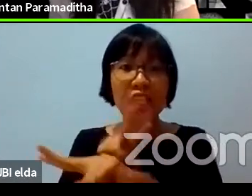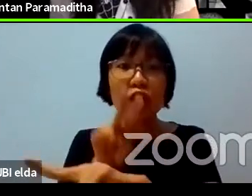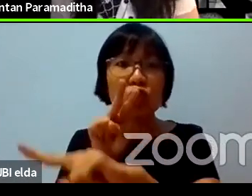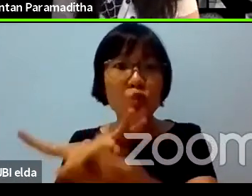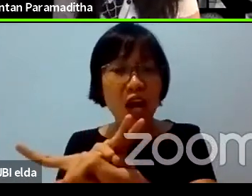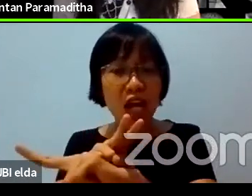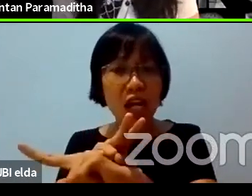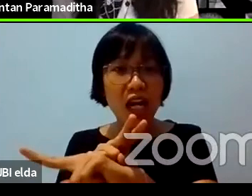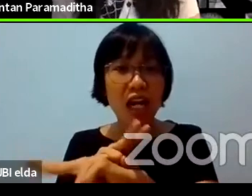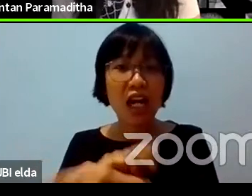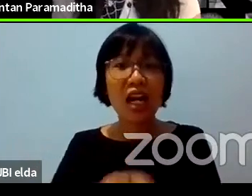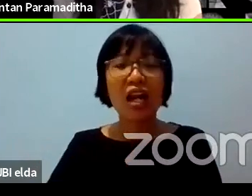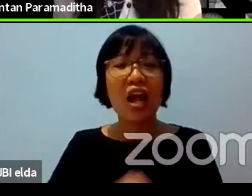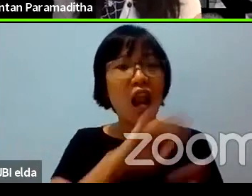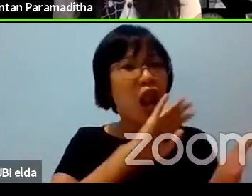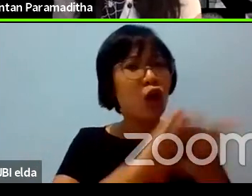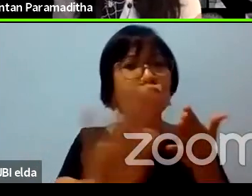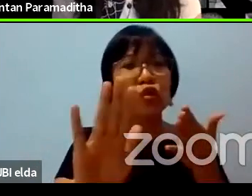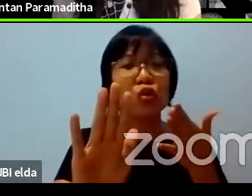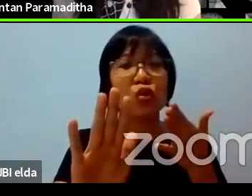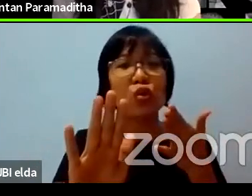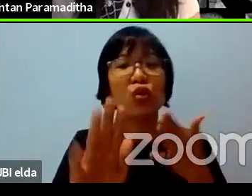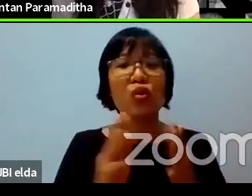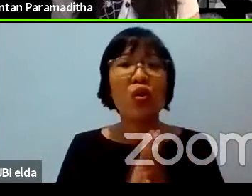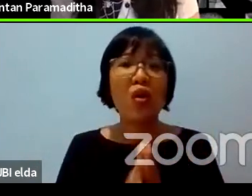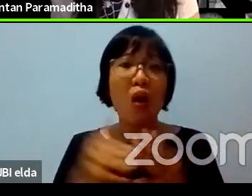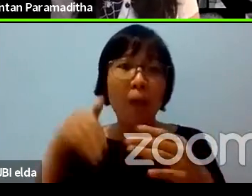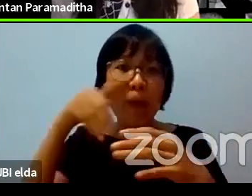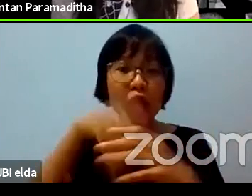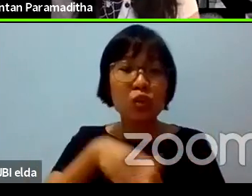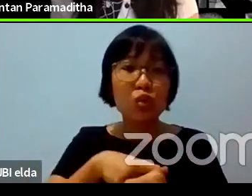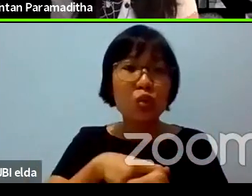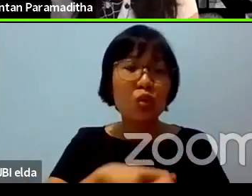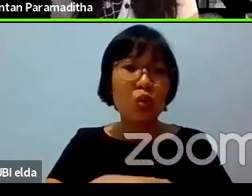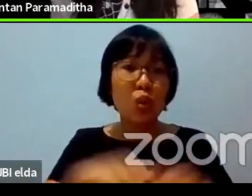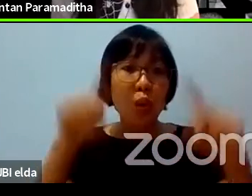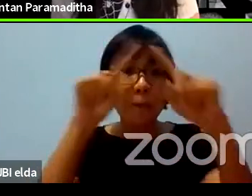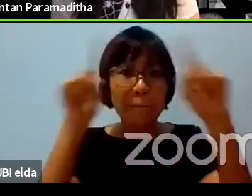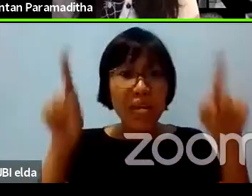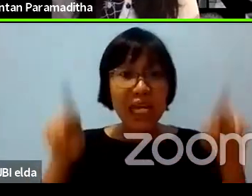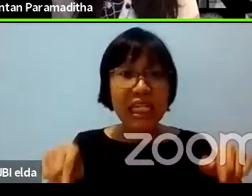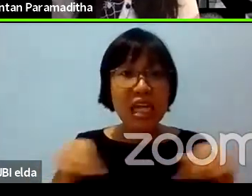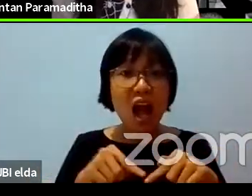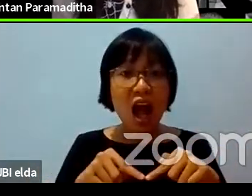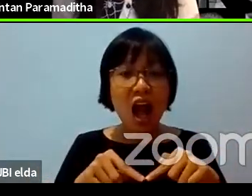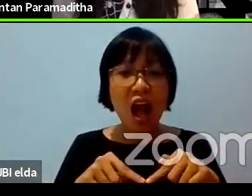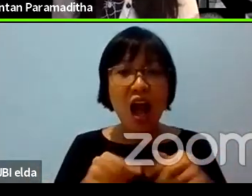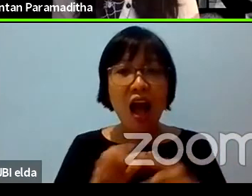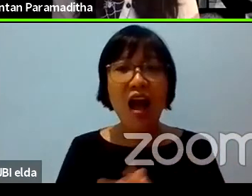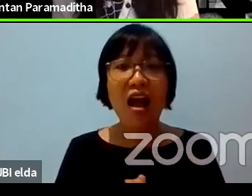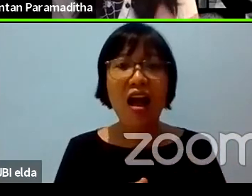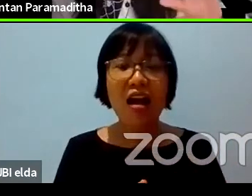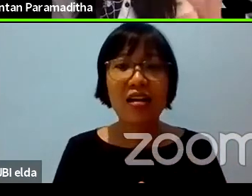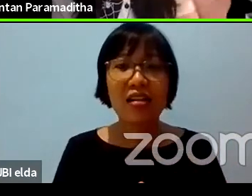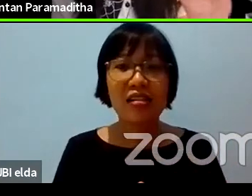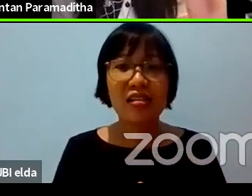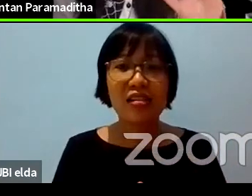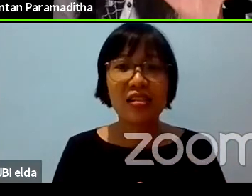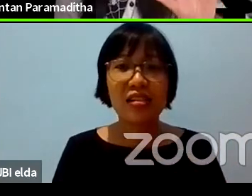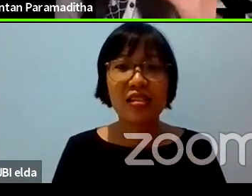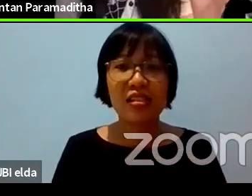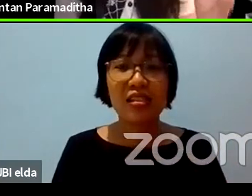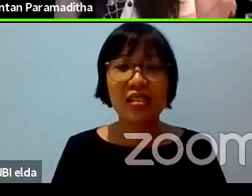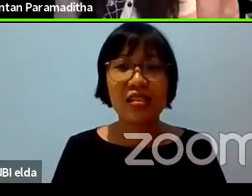gitu. Jadi itu cukup jarang karena strukturnya memang sudah disiapkan gitu ya,